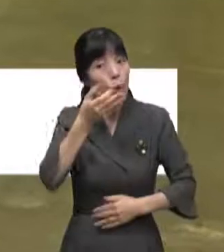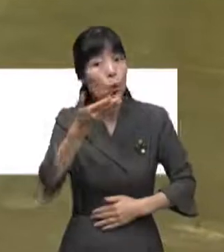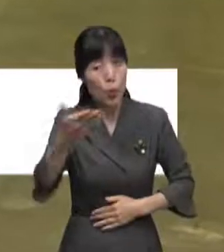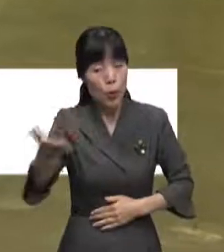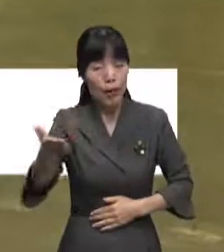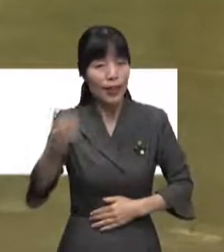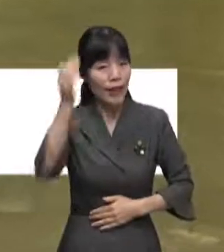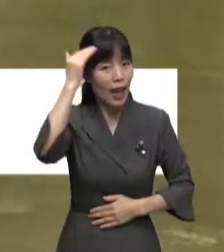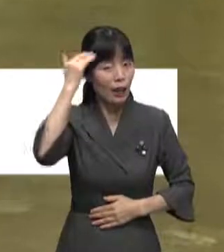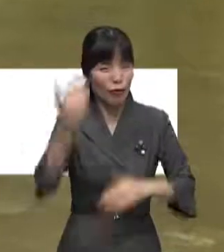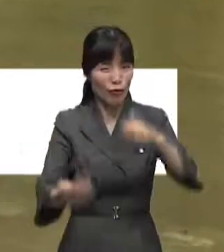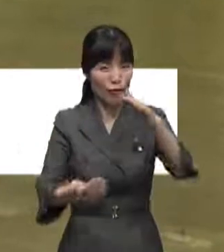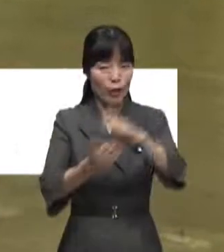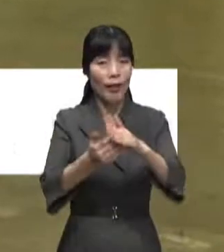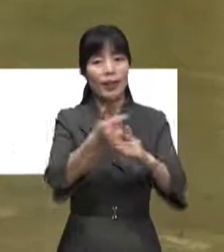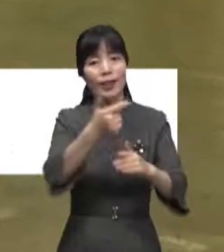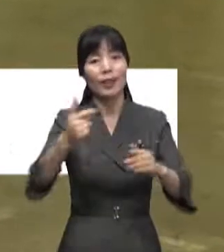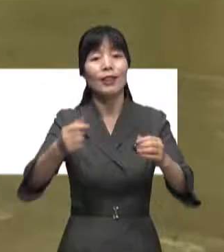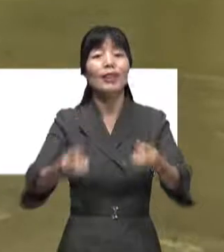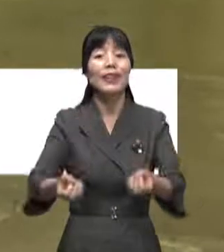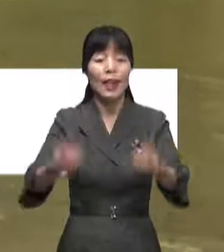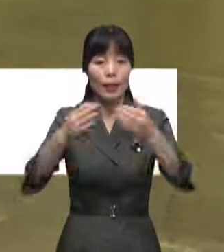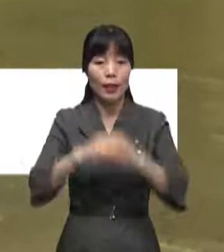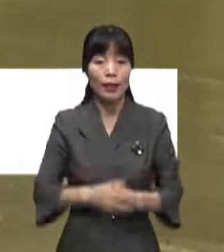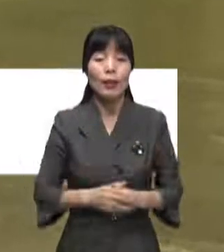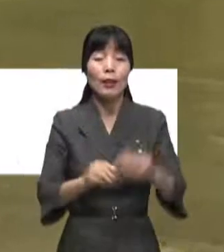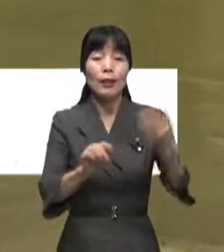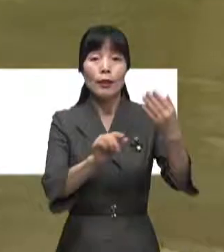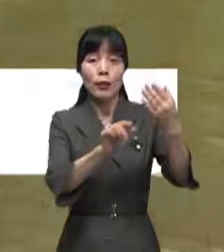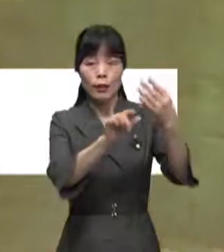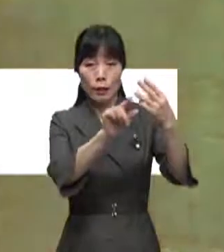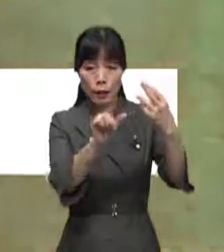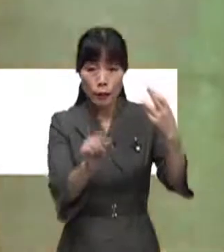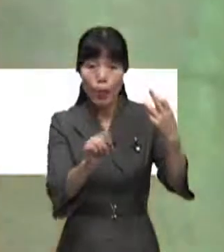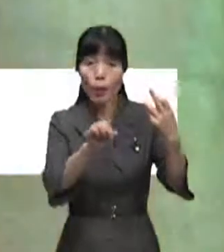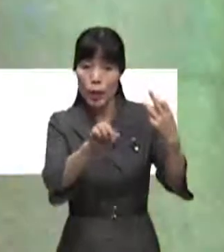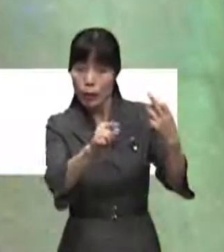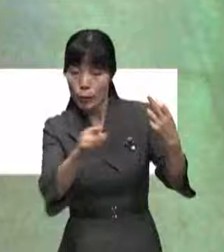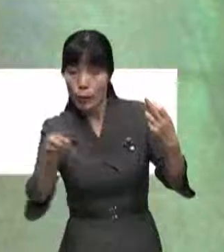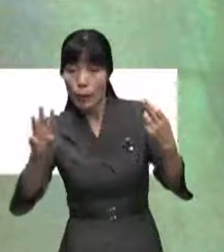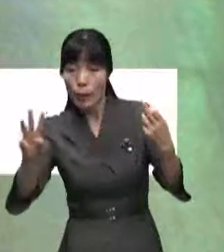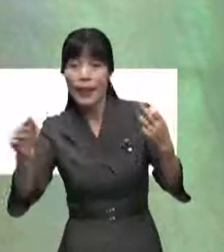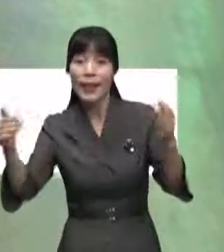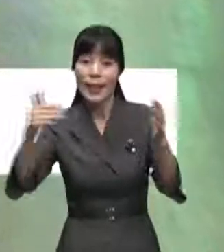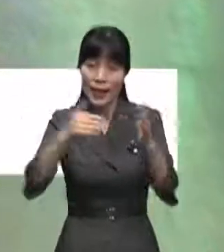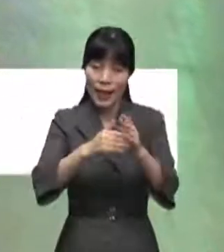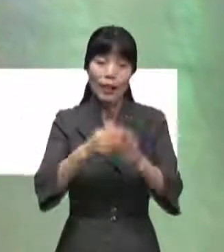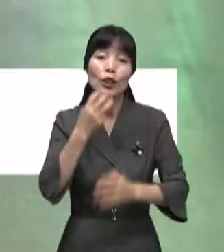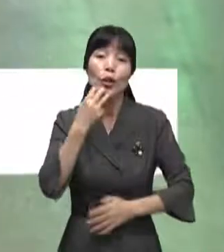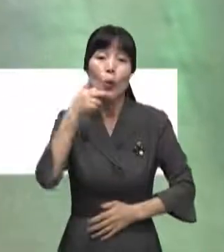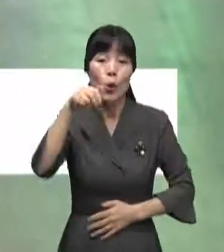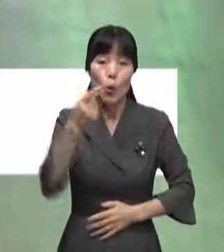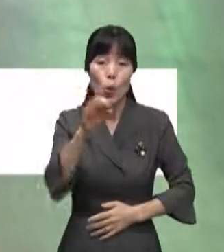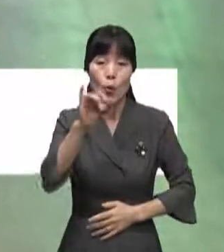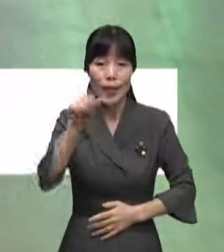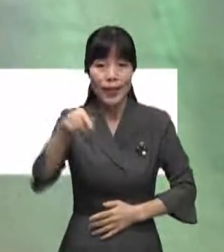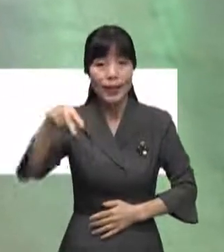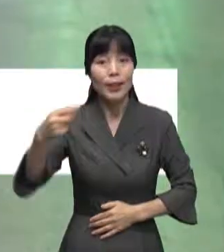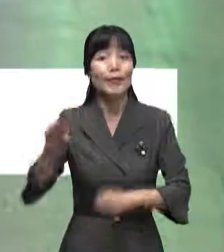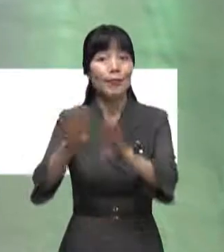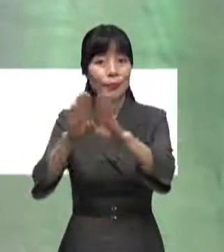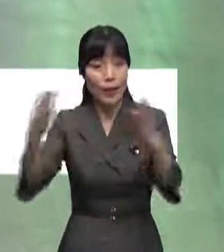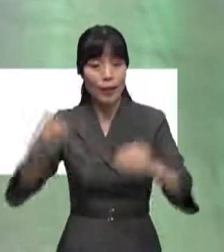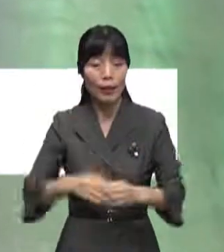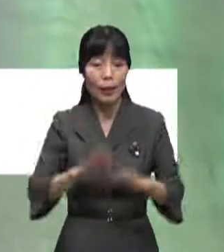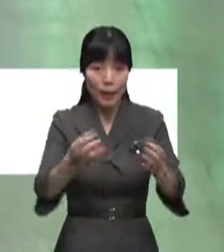국내 최대 규모 행사로 오는 12월 1일부터 3일까지 서울 코엑스 A홀에서 열립니다. 인천 테크노파크는